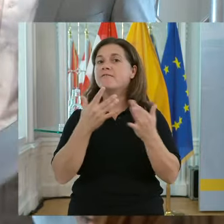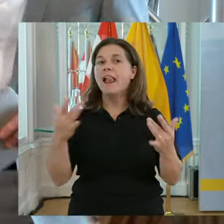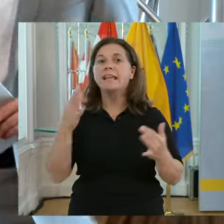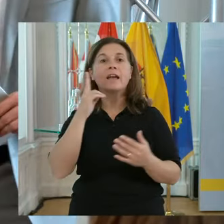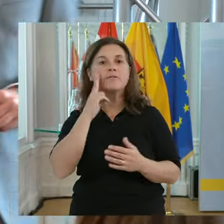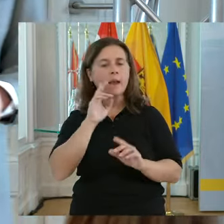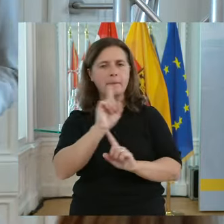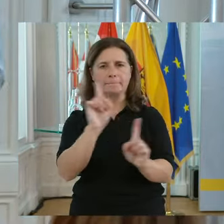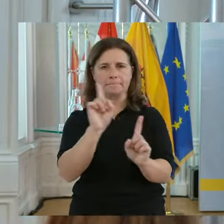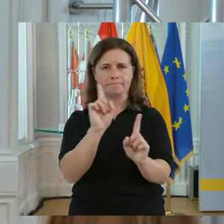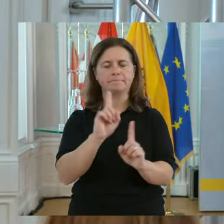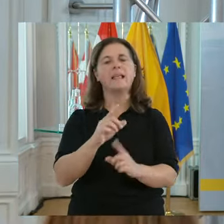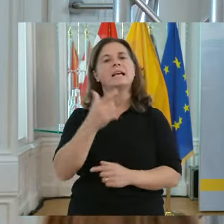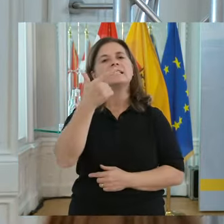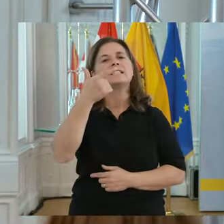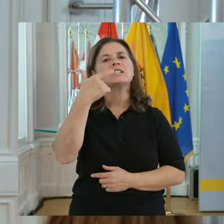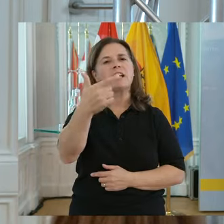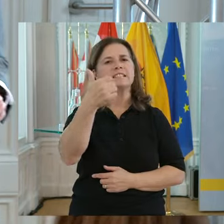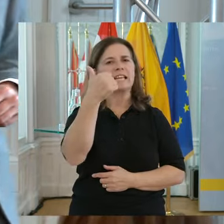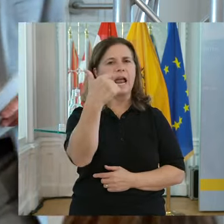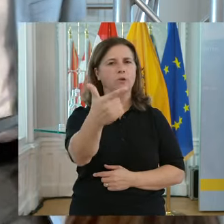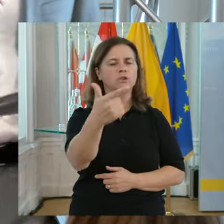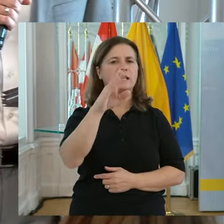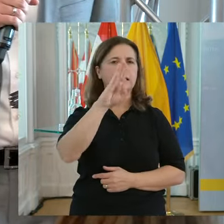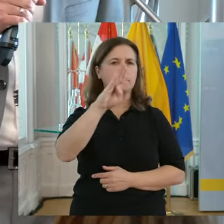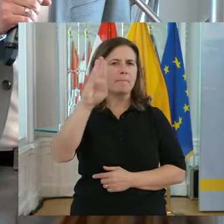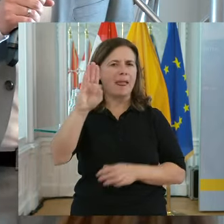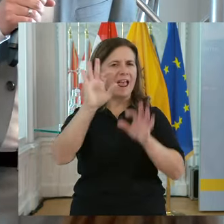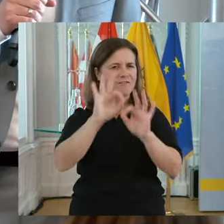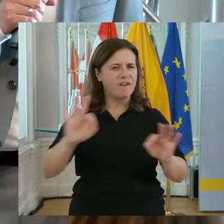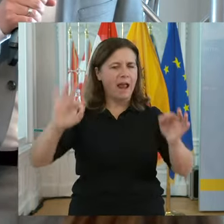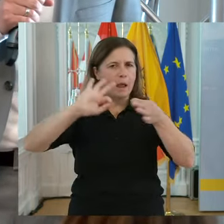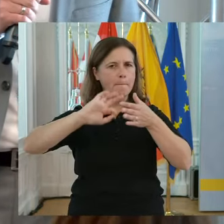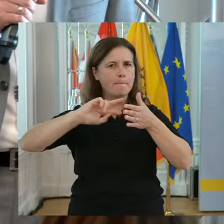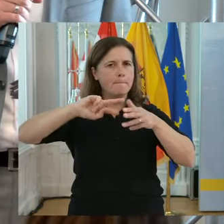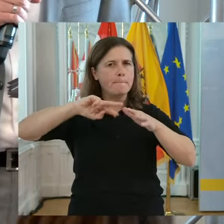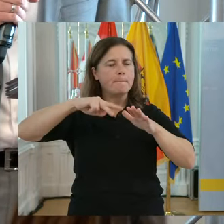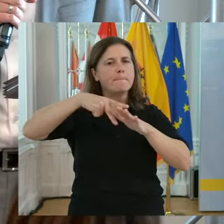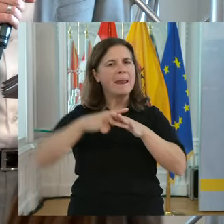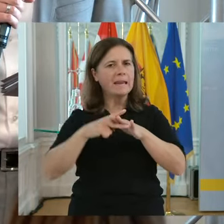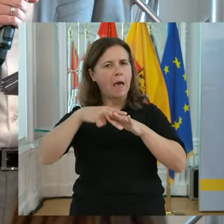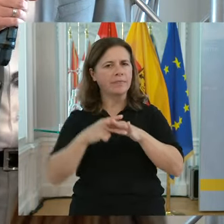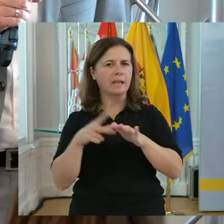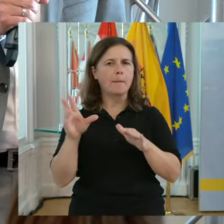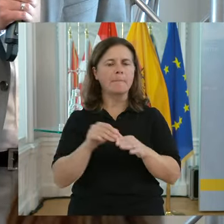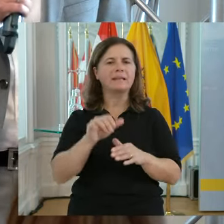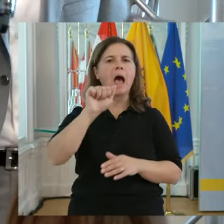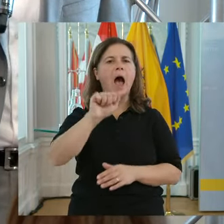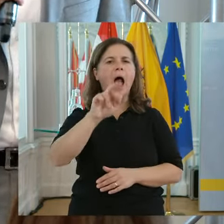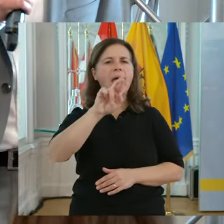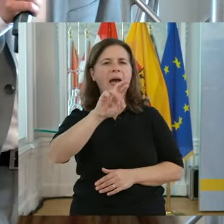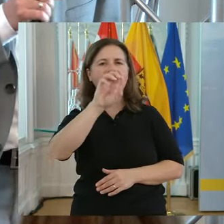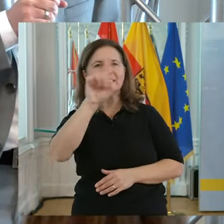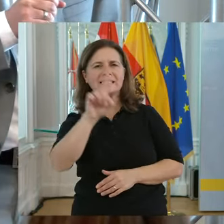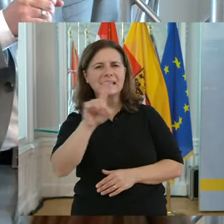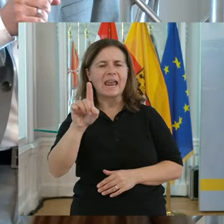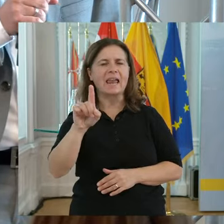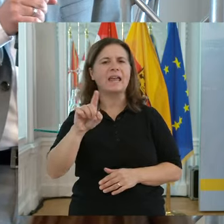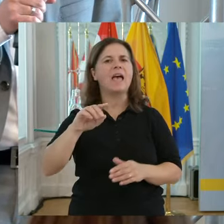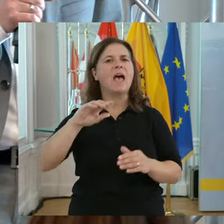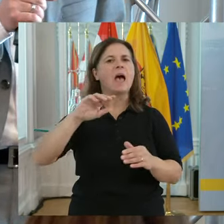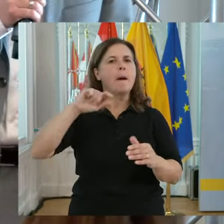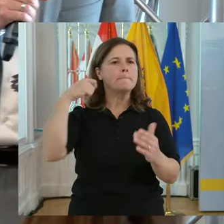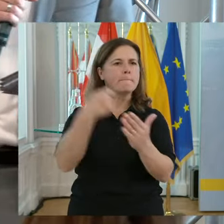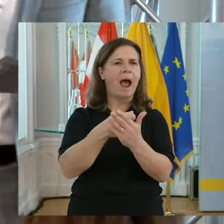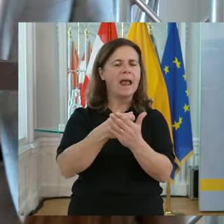sind. 2021 ist BB Feinmechanik mit dem ALC oder ALC Award, dem